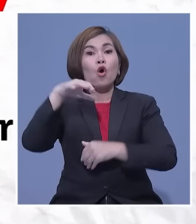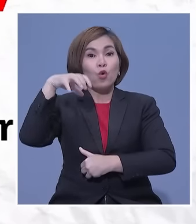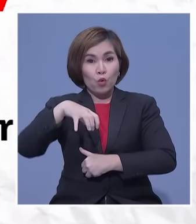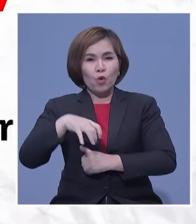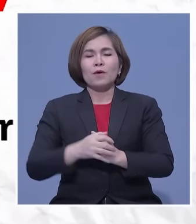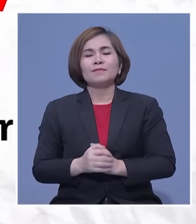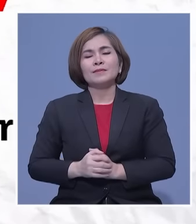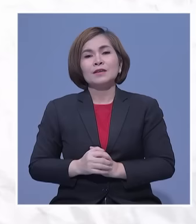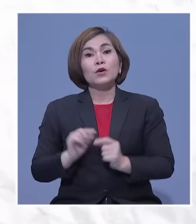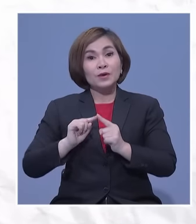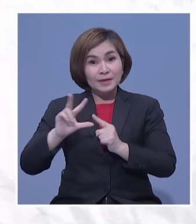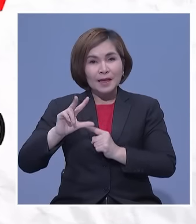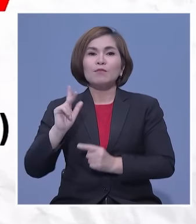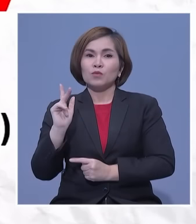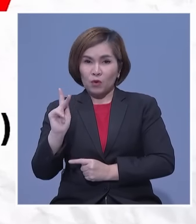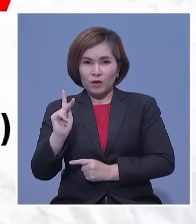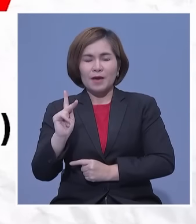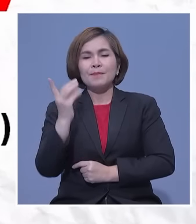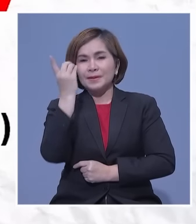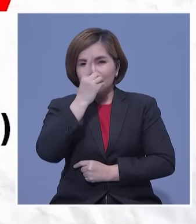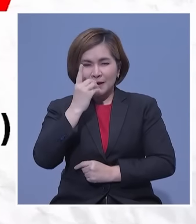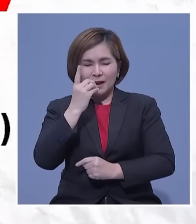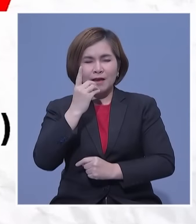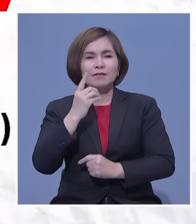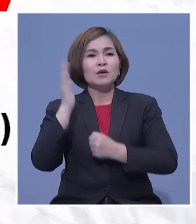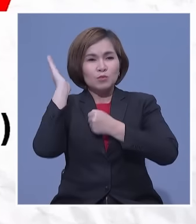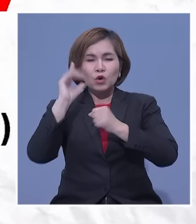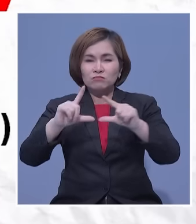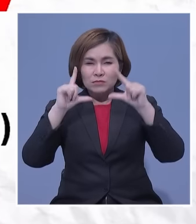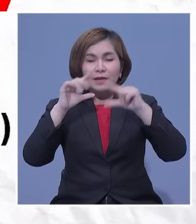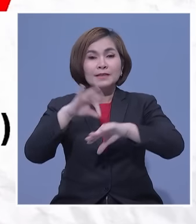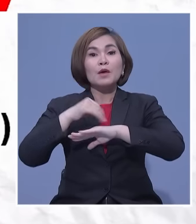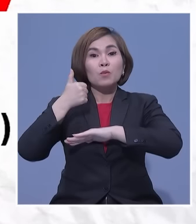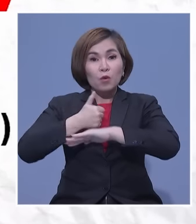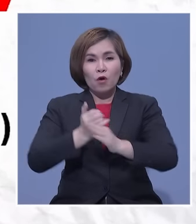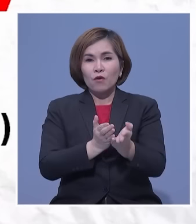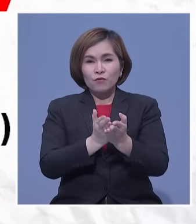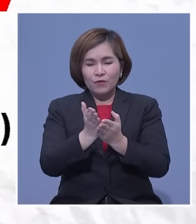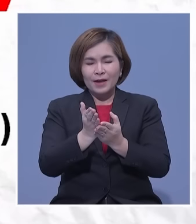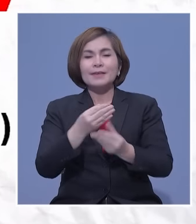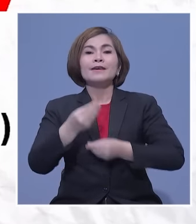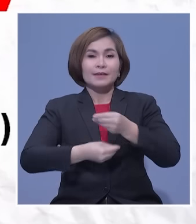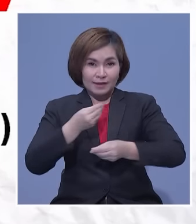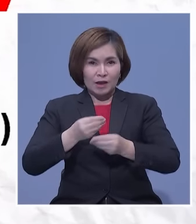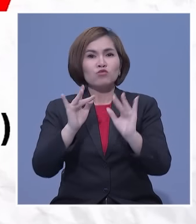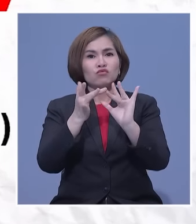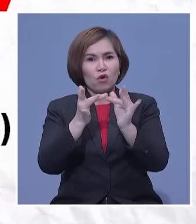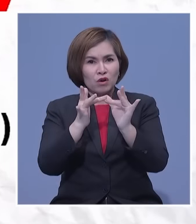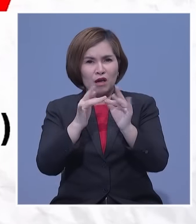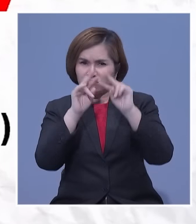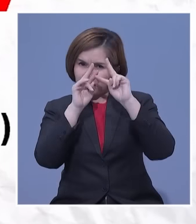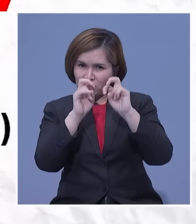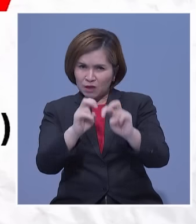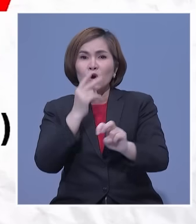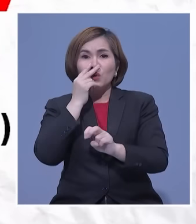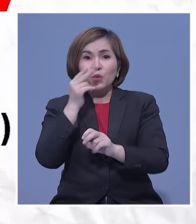ที่ 3บอสกไก่เป็นนักแสดงแล้วก็พิธีกรชื่อดังมีตำแหน่งเป็นผู้อำนวยการฝ่ายการตลาดซึ่งในโซเชียลมีการขุด